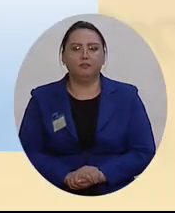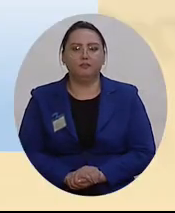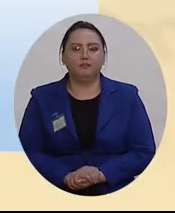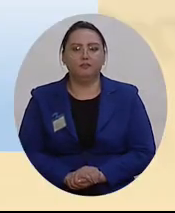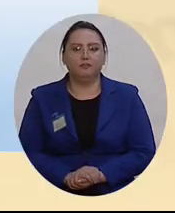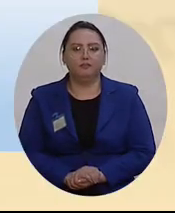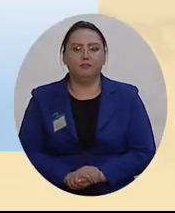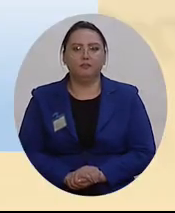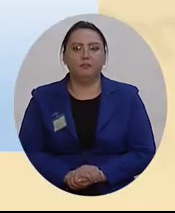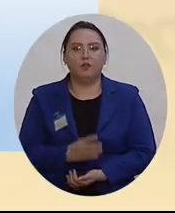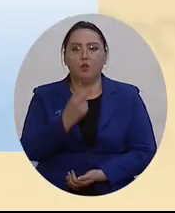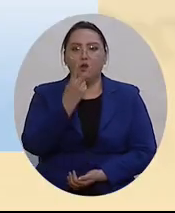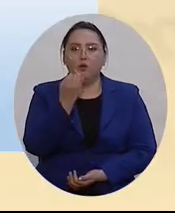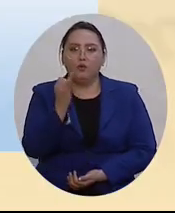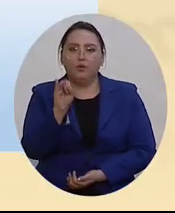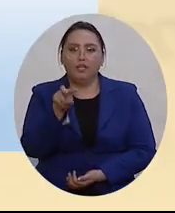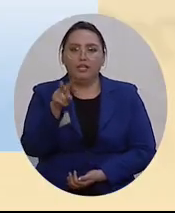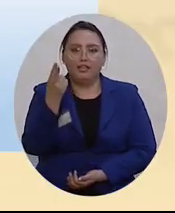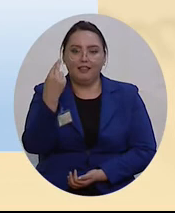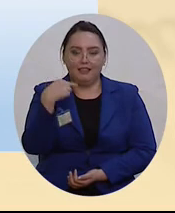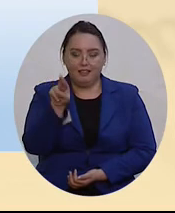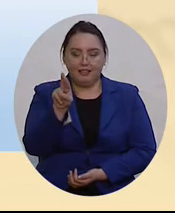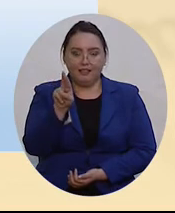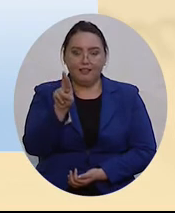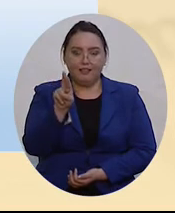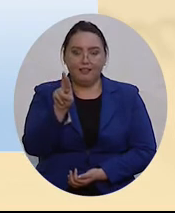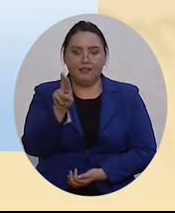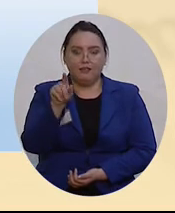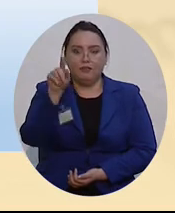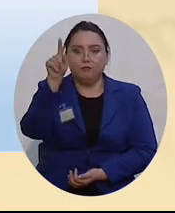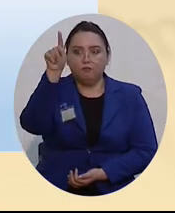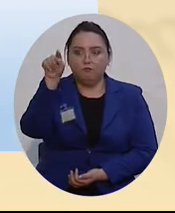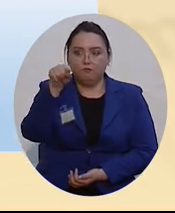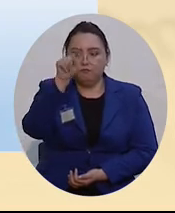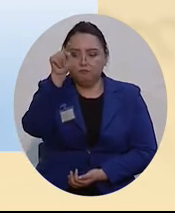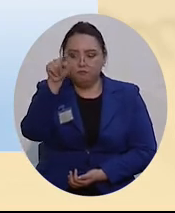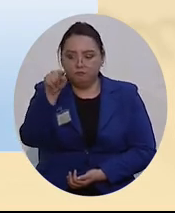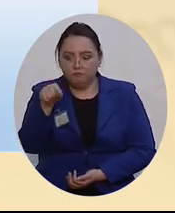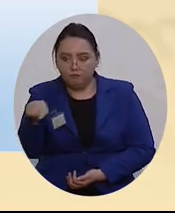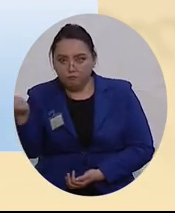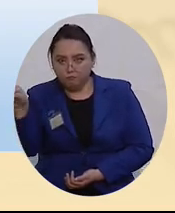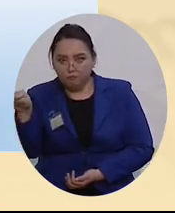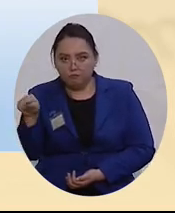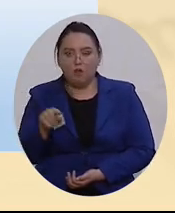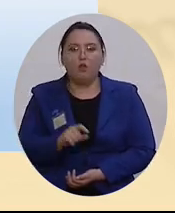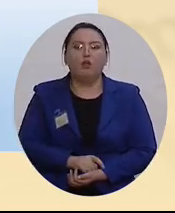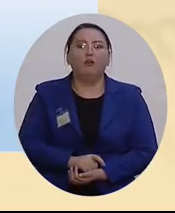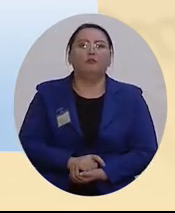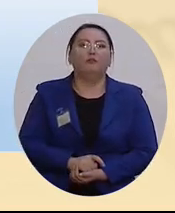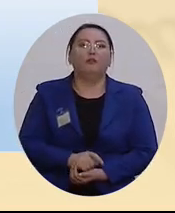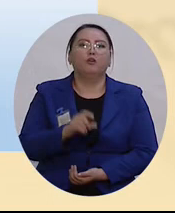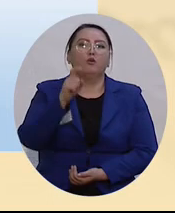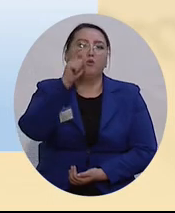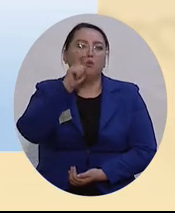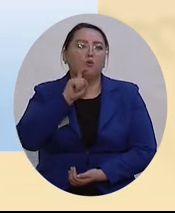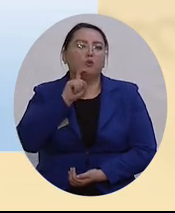За үйлд гэдэг үгийн дэвсгэр дэгийн сүүл, за хүс гэдэг үгний э хэсгний сүүл хоёр үгийн дунд орсон